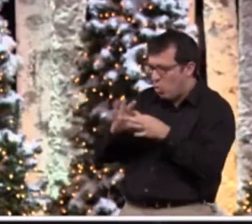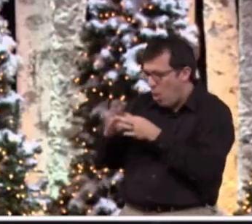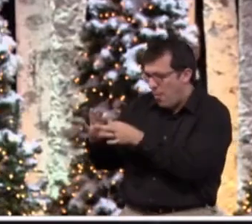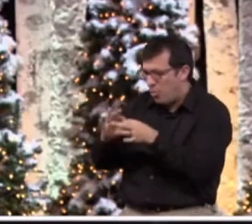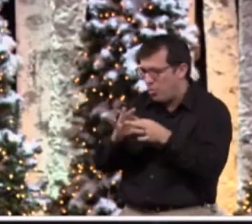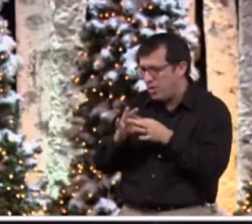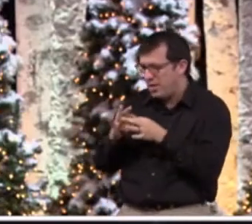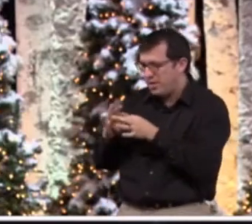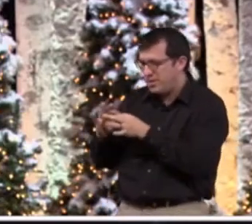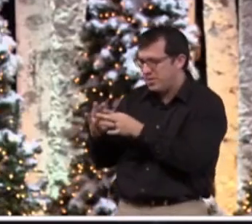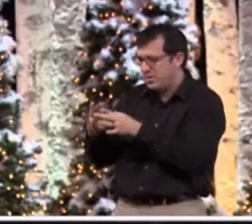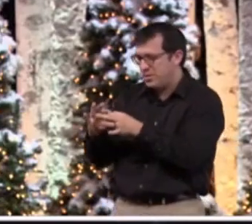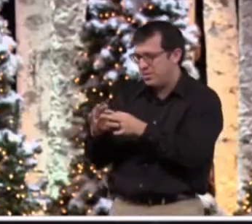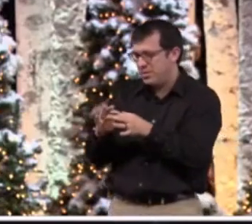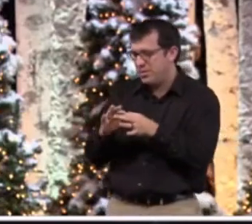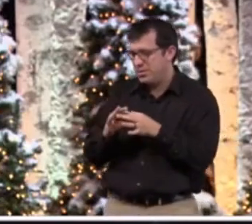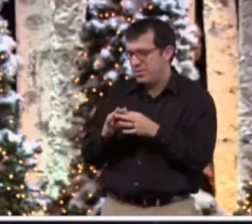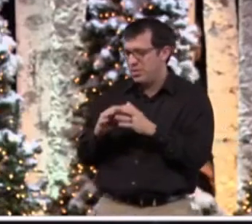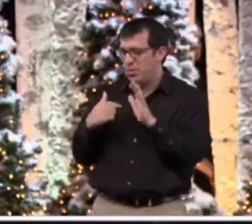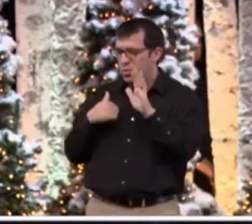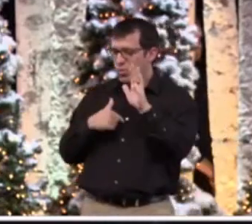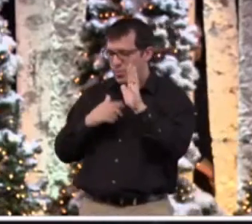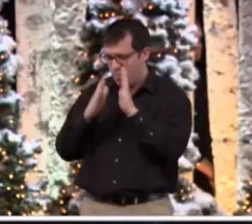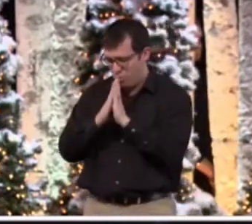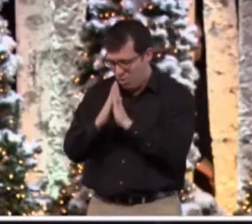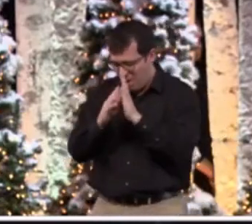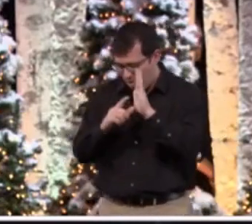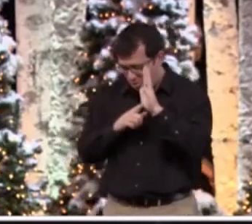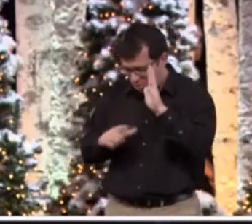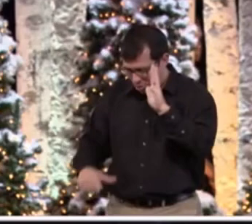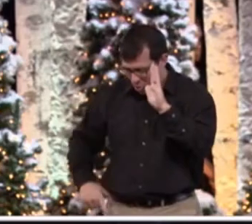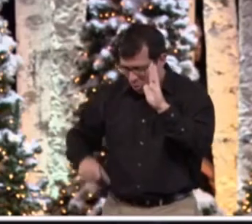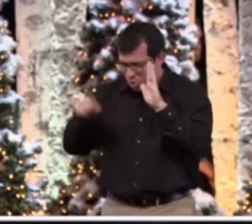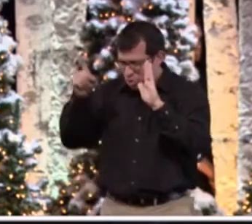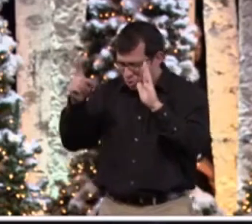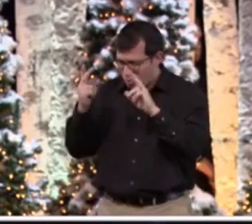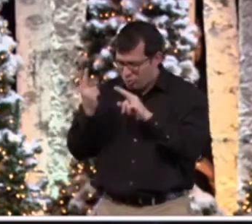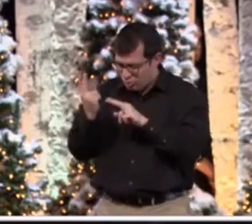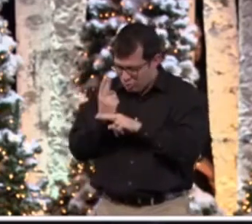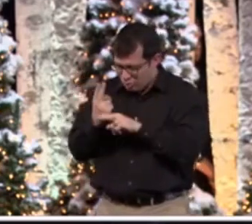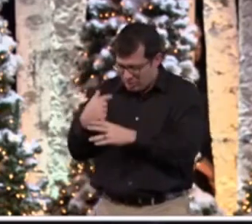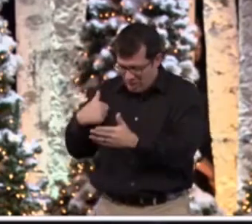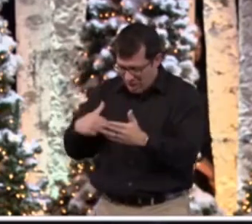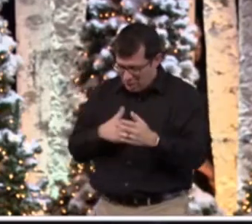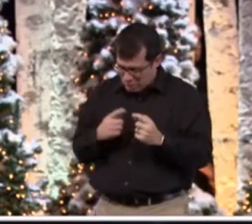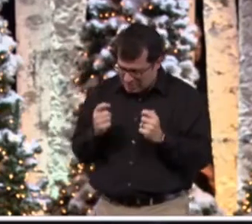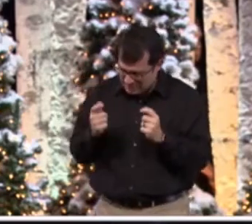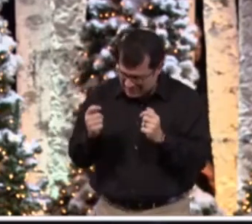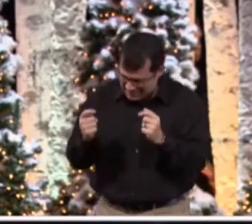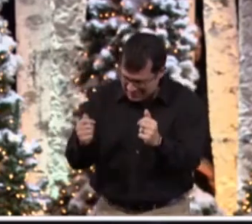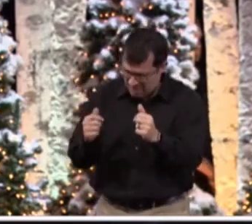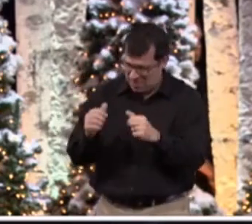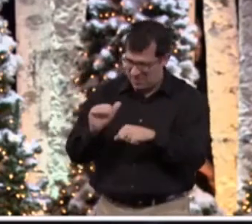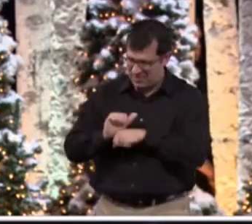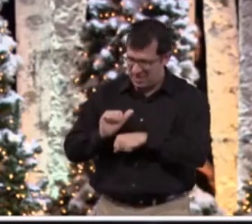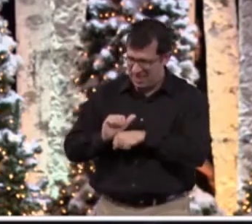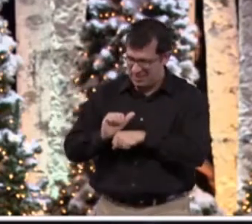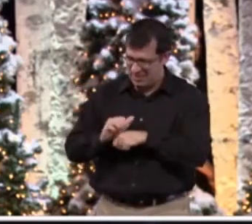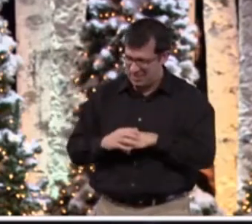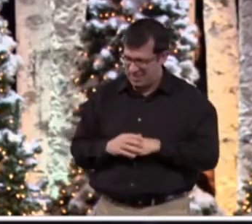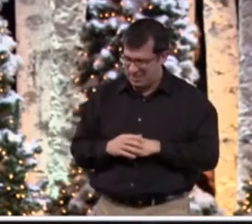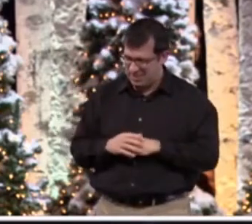आएका छैनौँ। र प्रभु, तपाईँले संसारभरि बाइबलीय विश्वासीहरू र ख्रिस्टको शरीरलाई